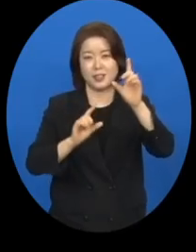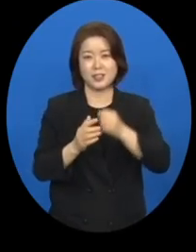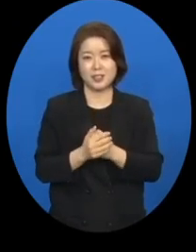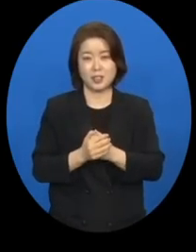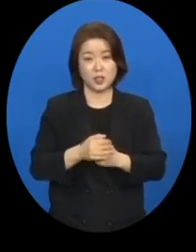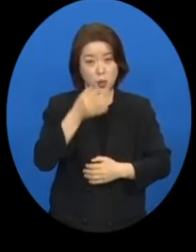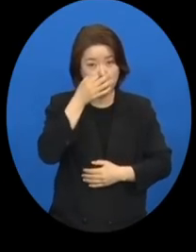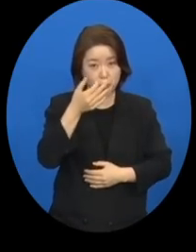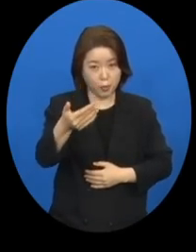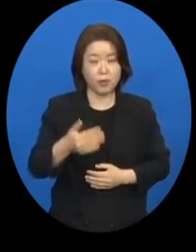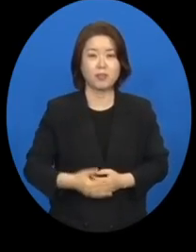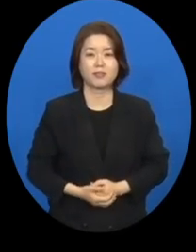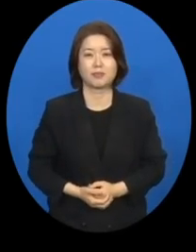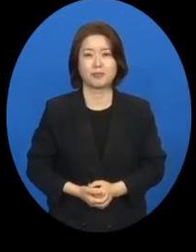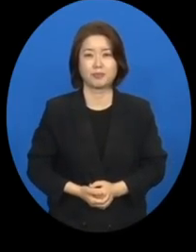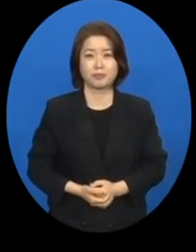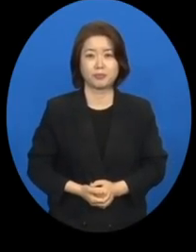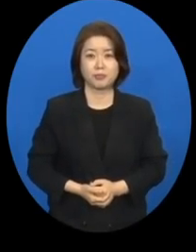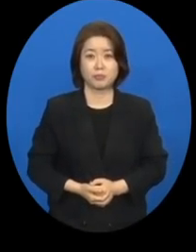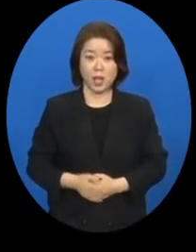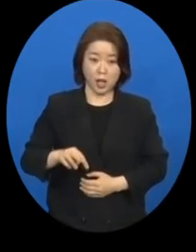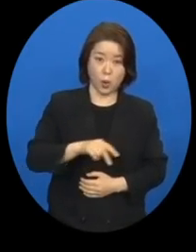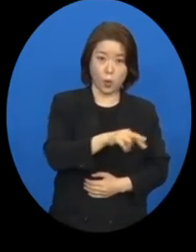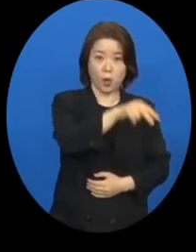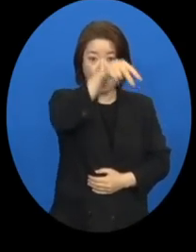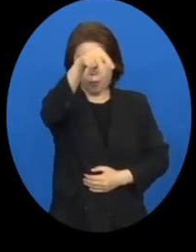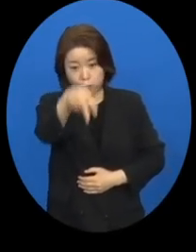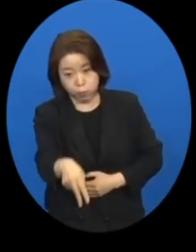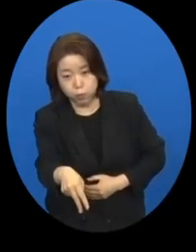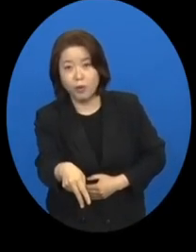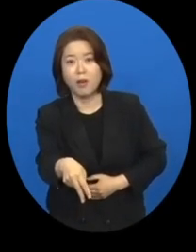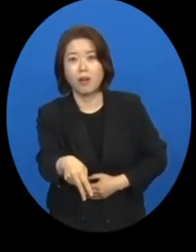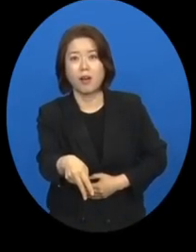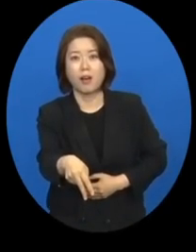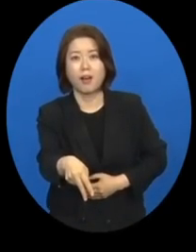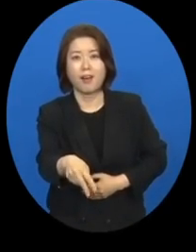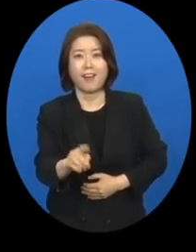해주는데요 근데 가다가 다시 빠집니다